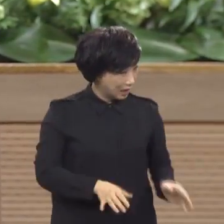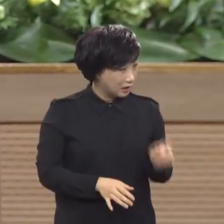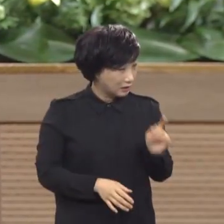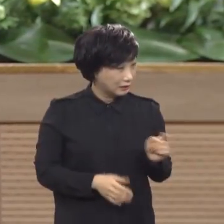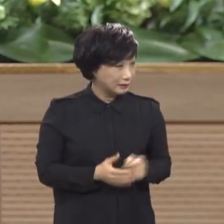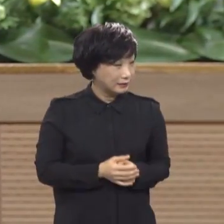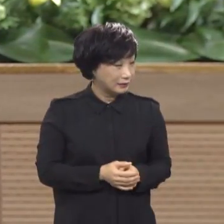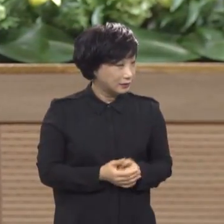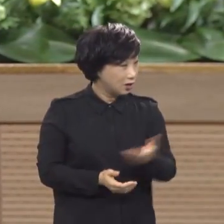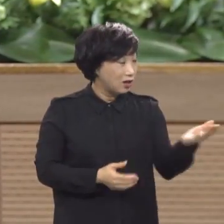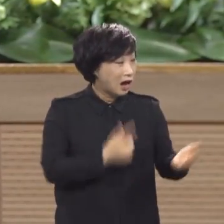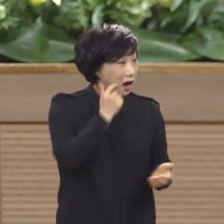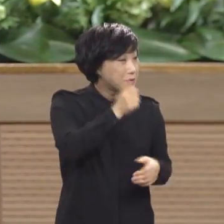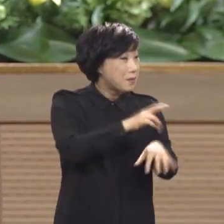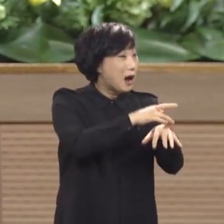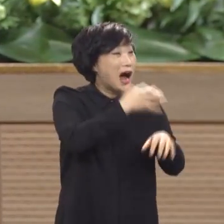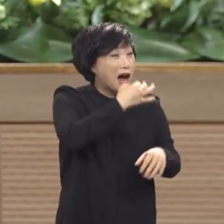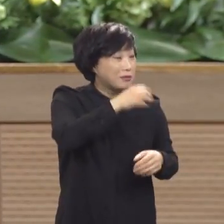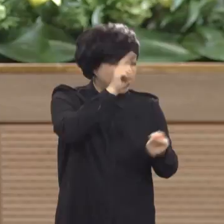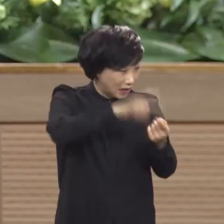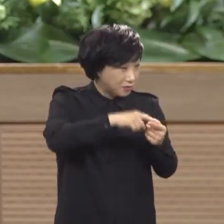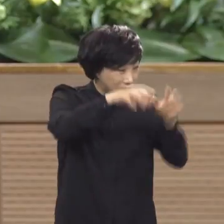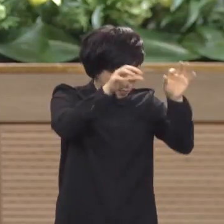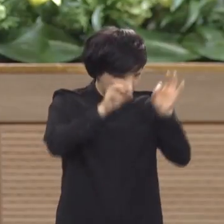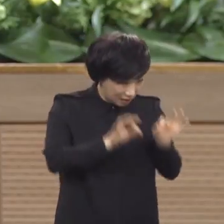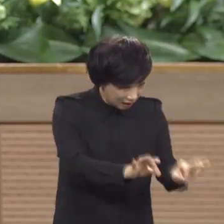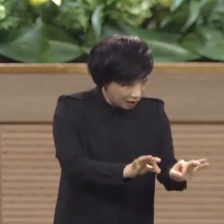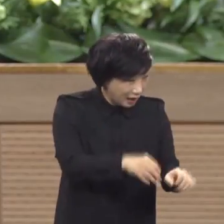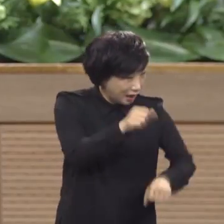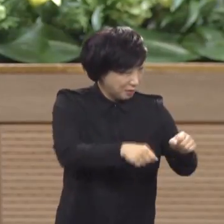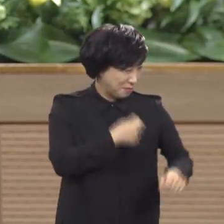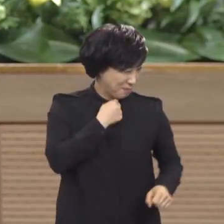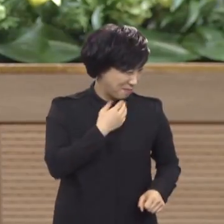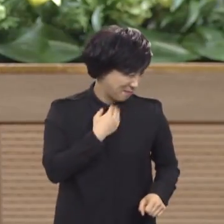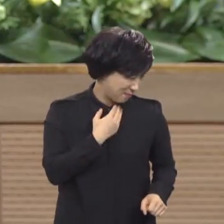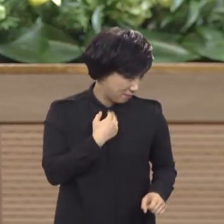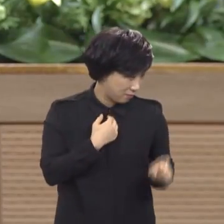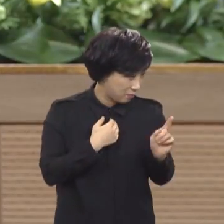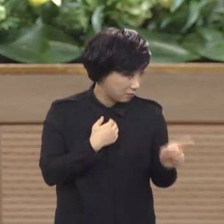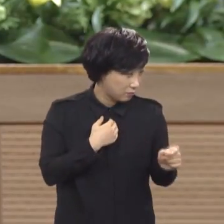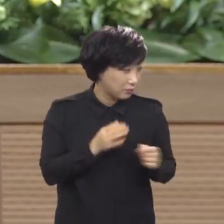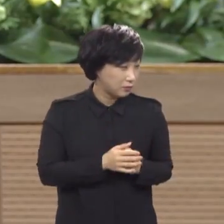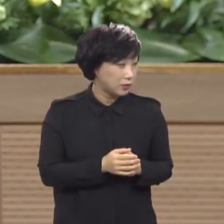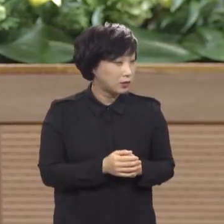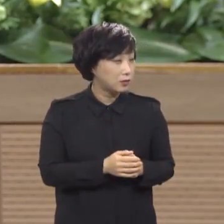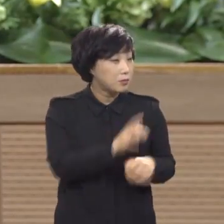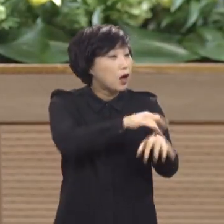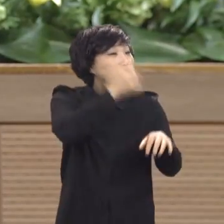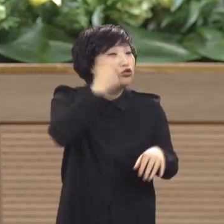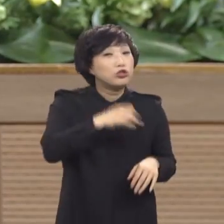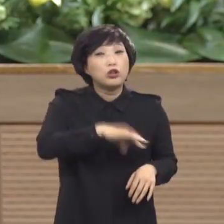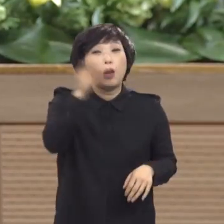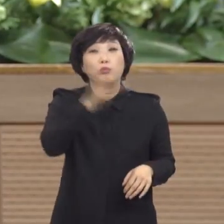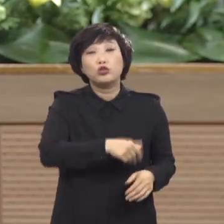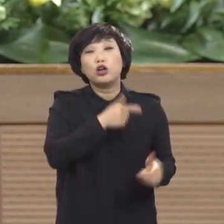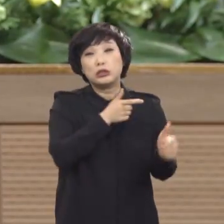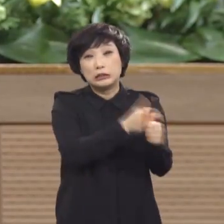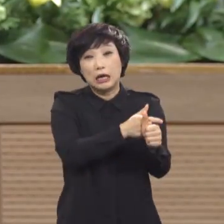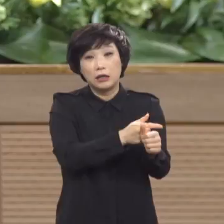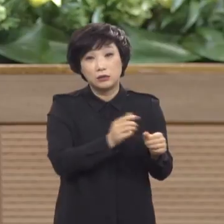났으니 너희 애비의 욕심을 행하고자 하는도다. 그는 처음부터 살인한